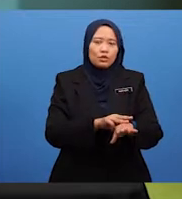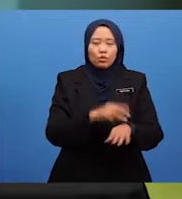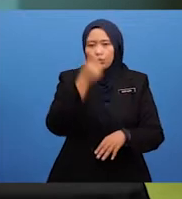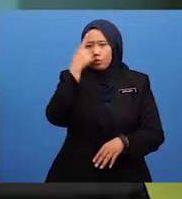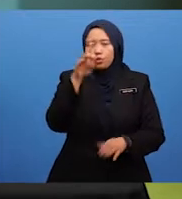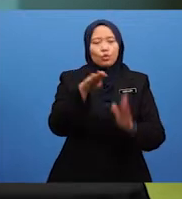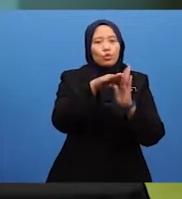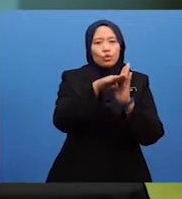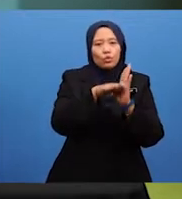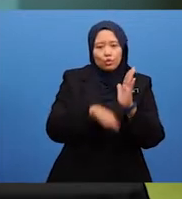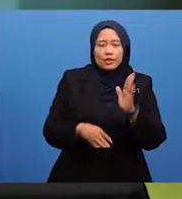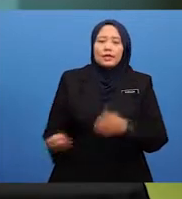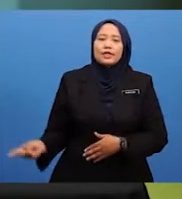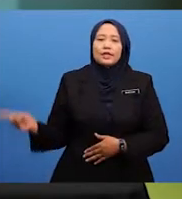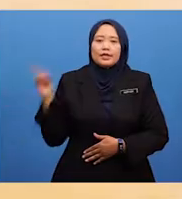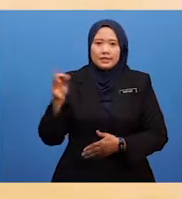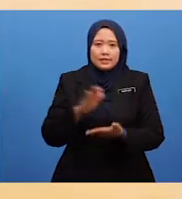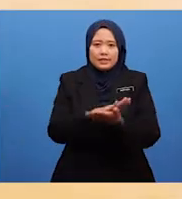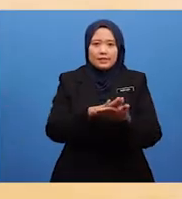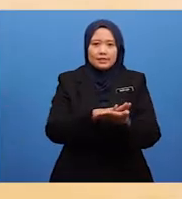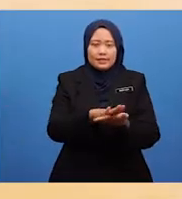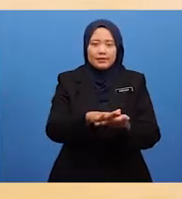untuk mengurangkan daya geseran.